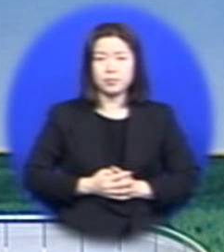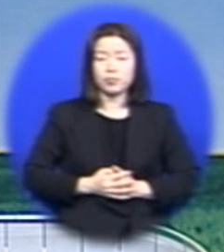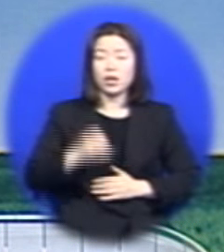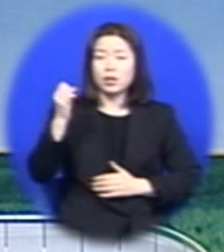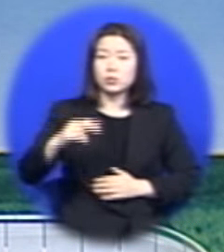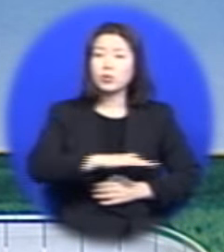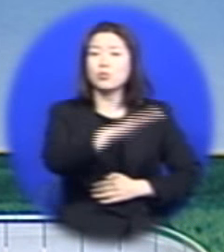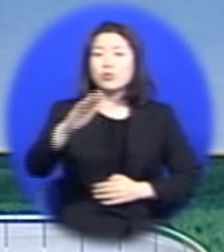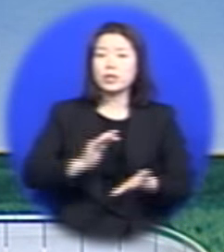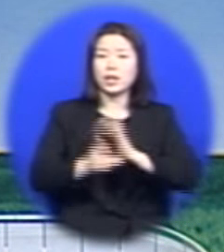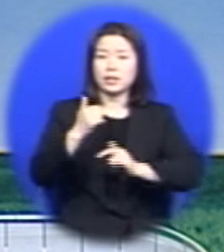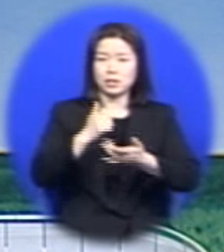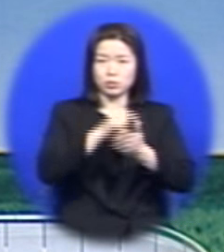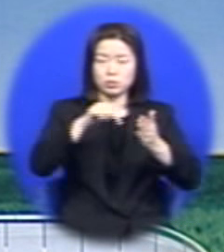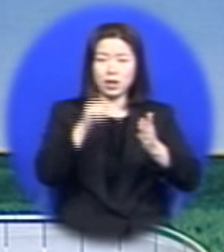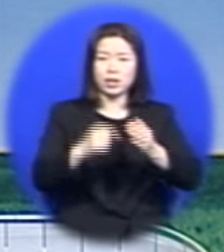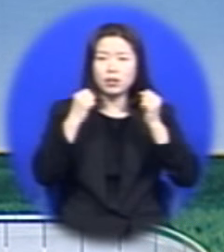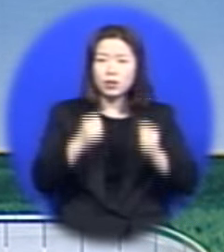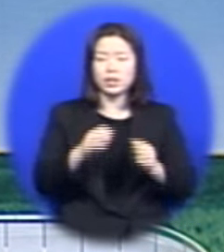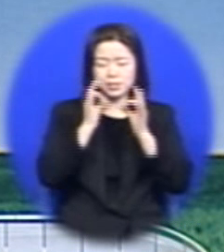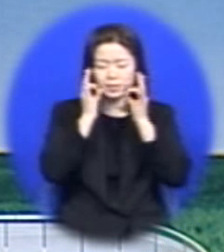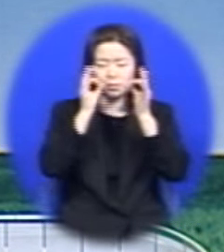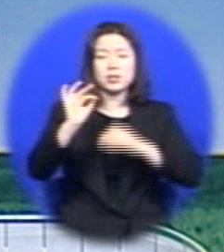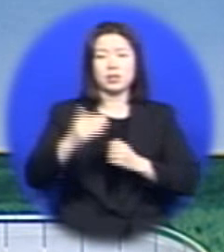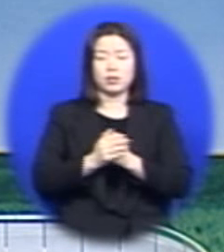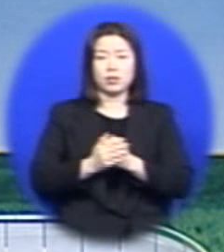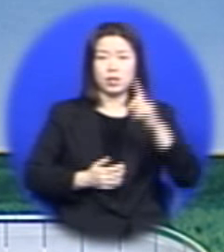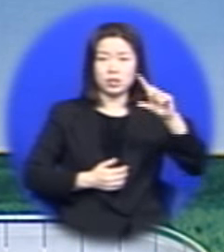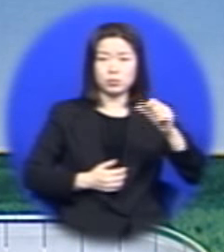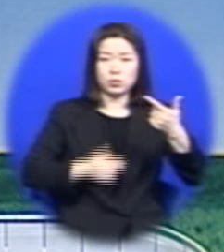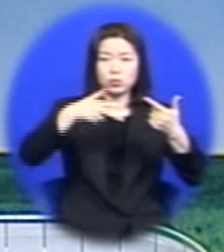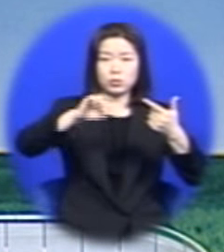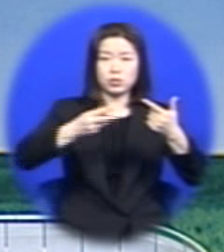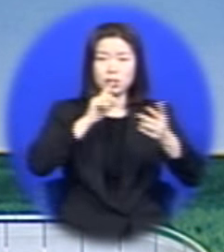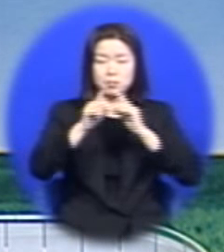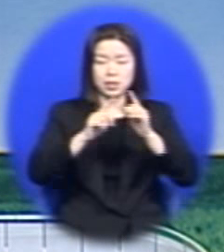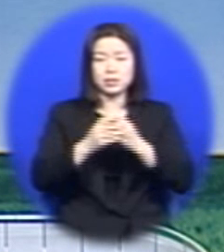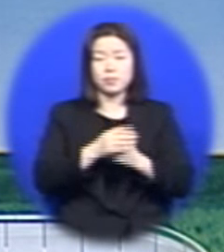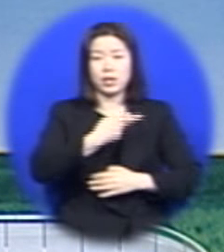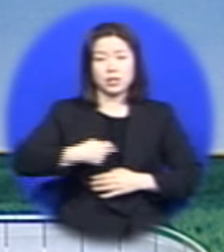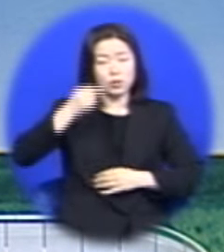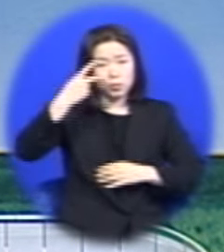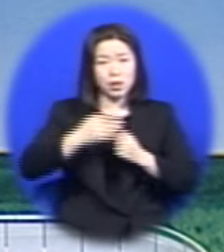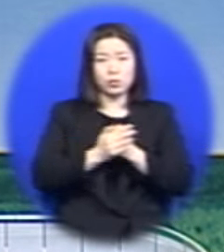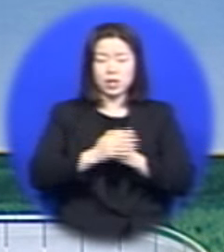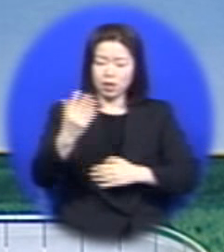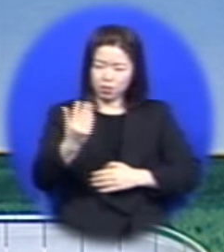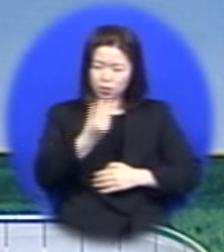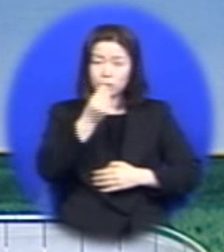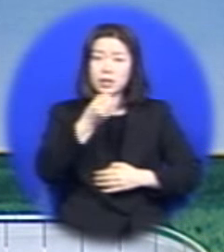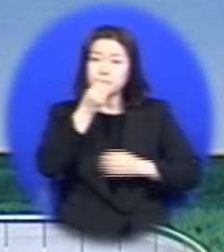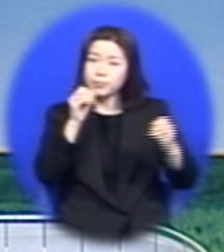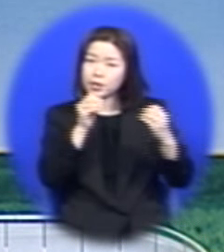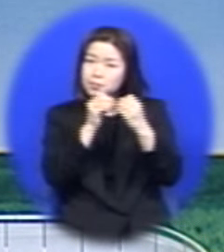그리고 우리가 예수님 안에 거하기를 힘써야 됩니다. 16절 말씀에 사도 바울이 거룩한 입맞춤으로